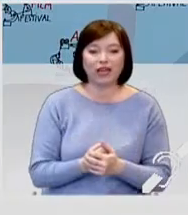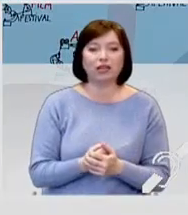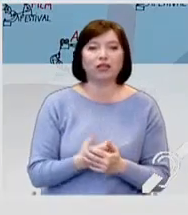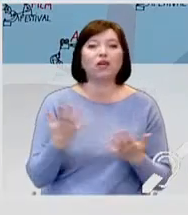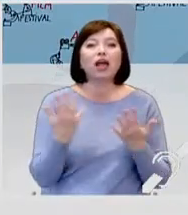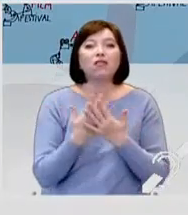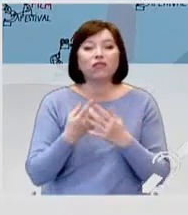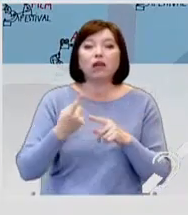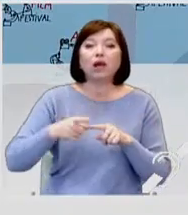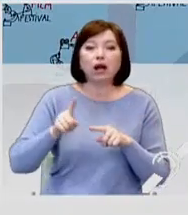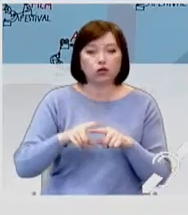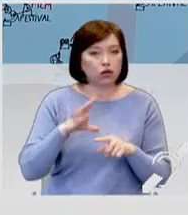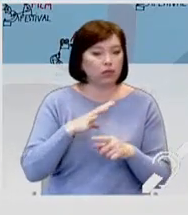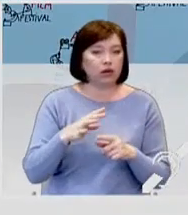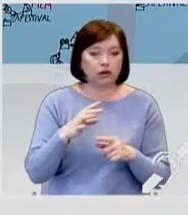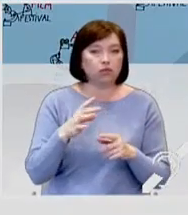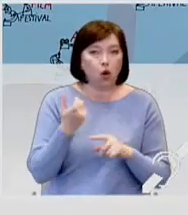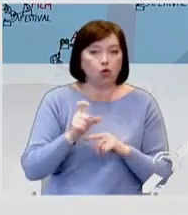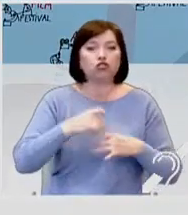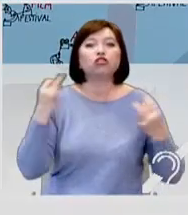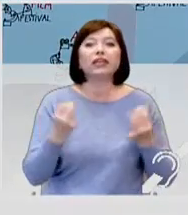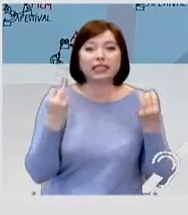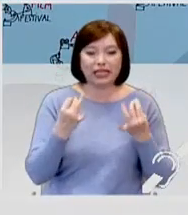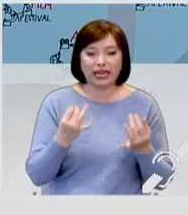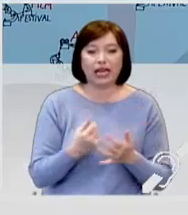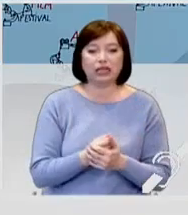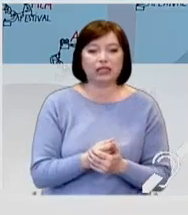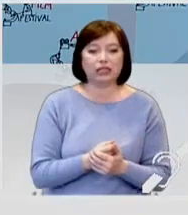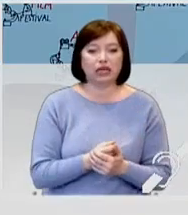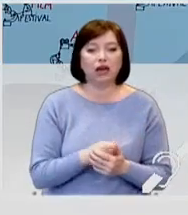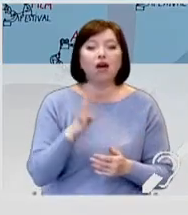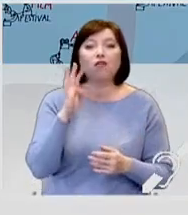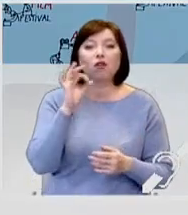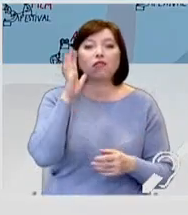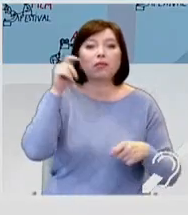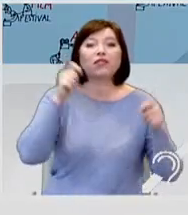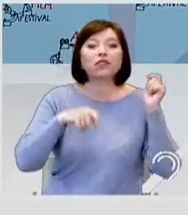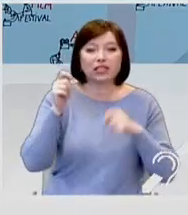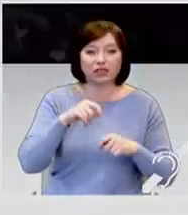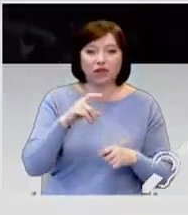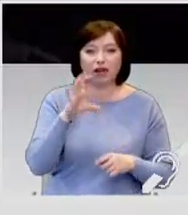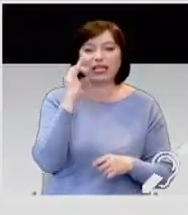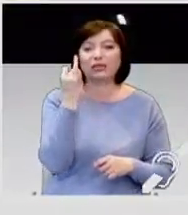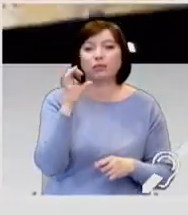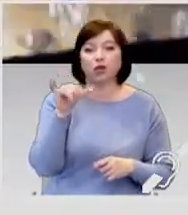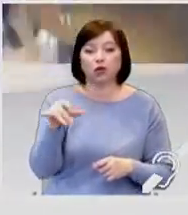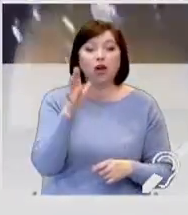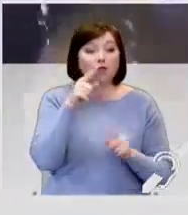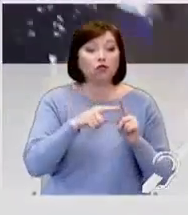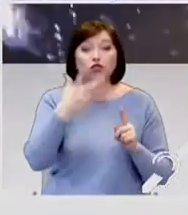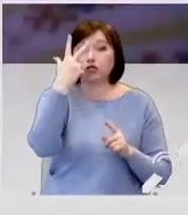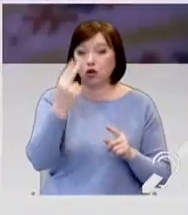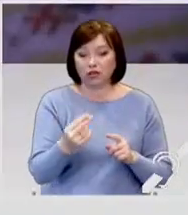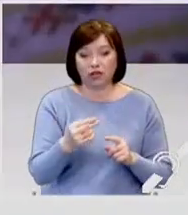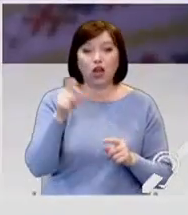care au fost de un mare mare Succes la ast rafin Junior în cadrul festivalului internațional de la Sibiu timp de trei zile